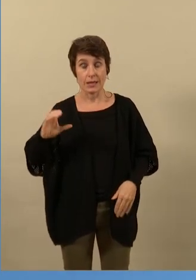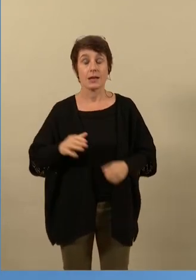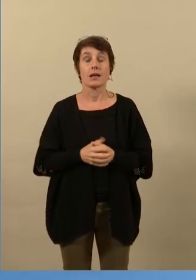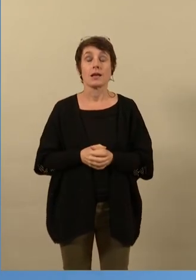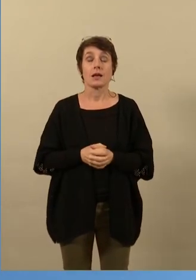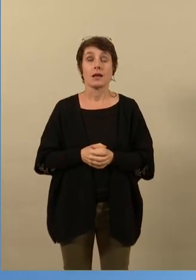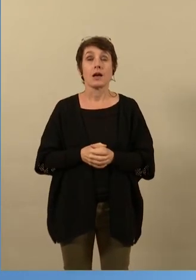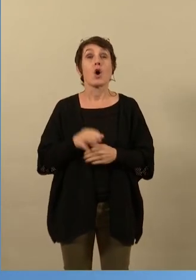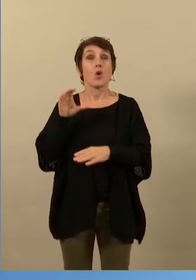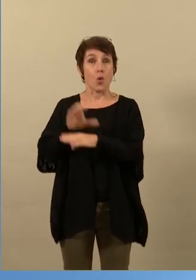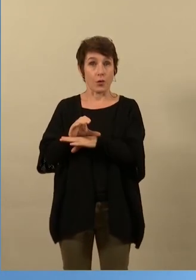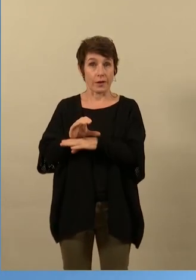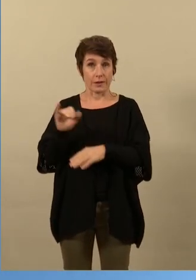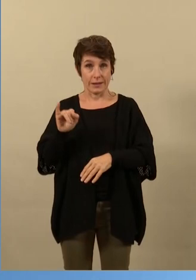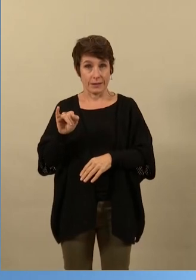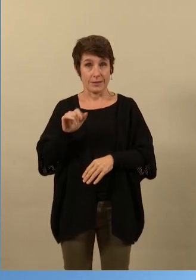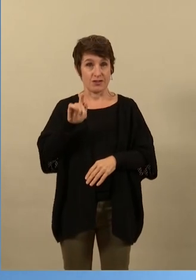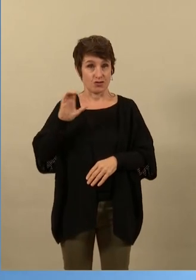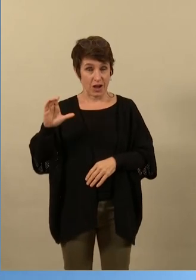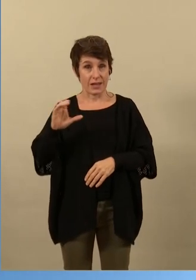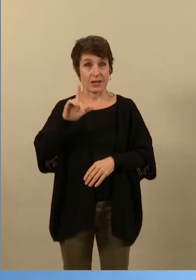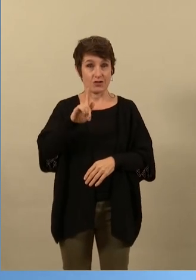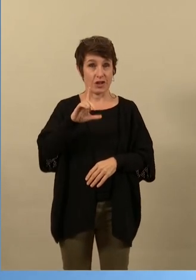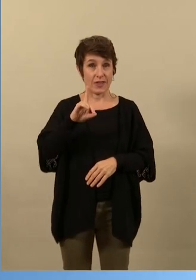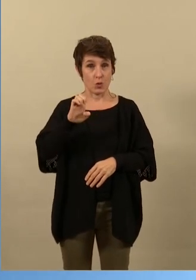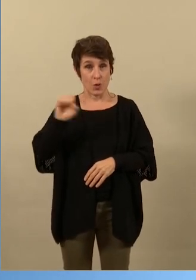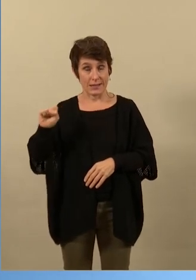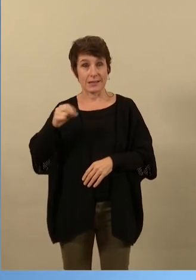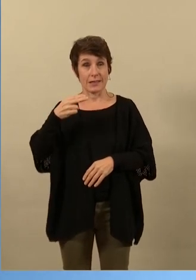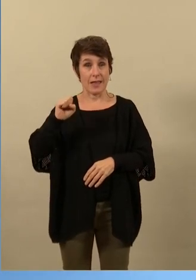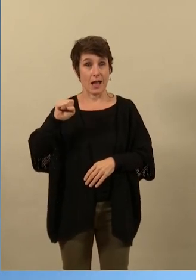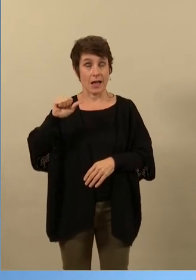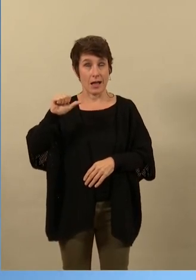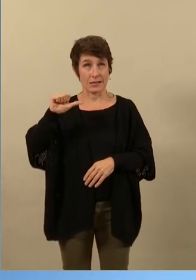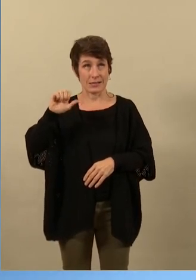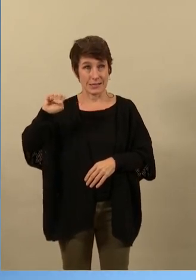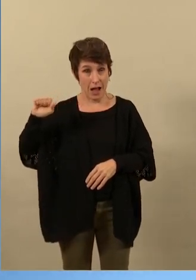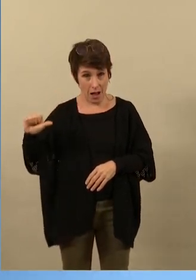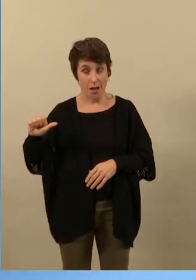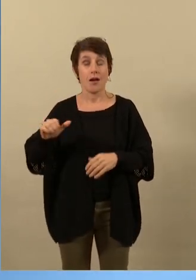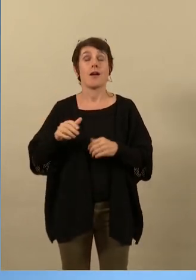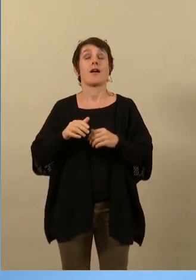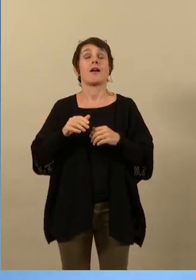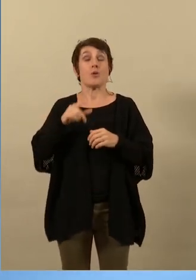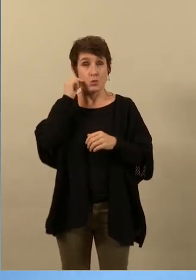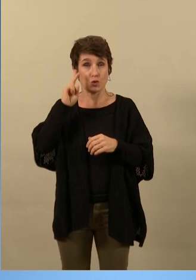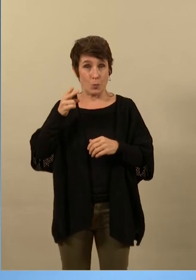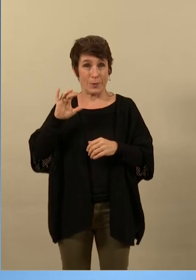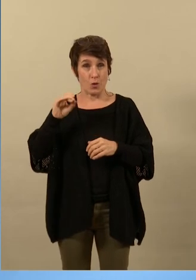qui vote contre GEC gdes NASA euh monsieur Picolet